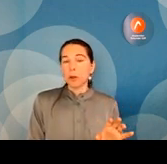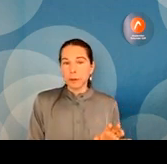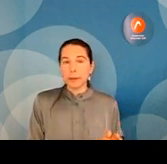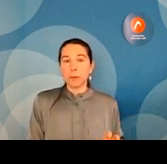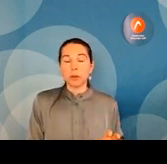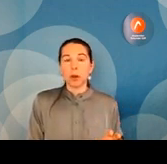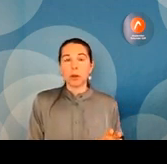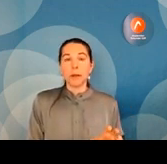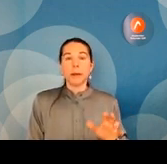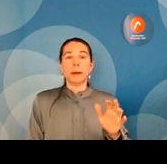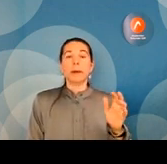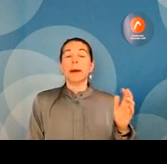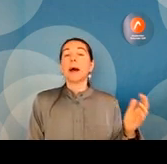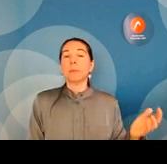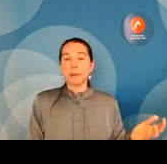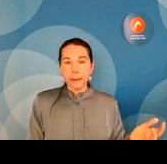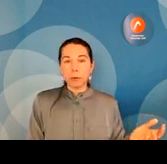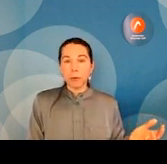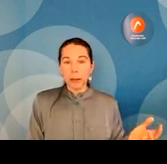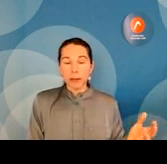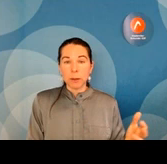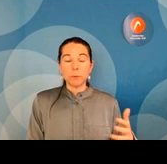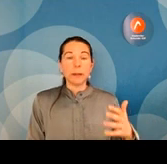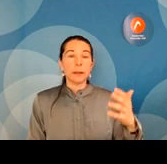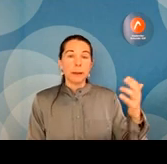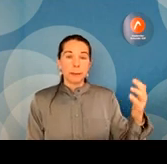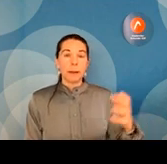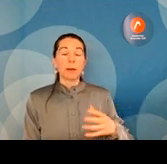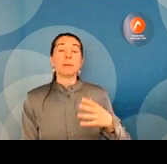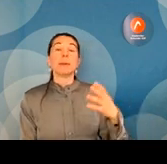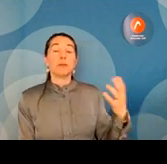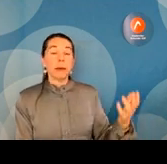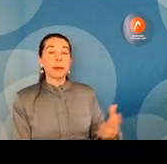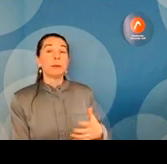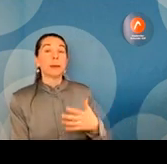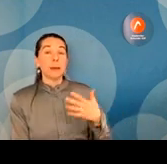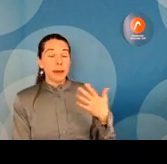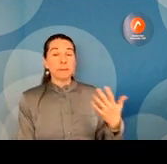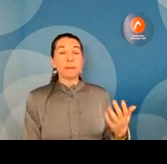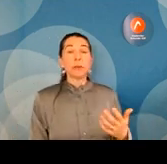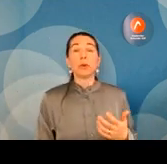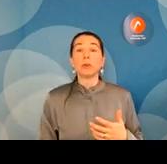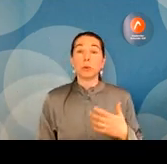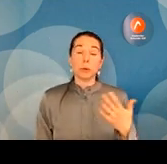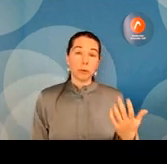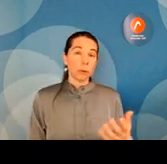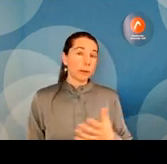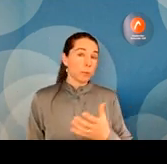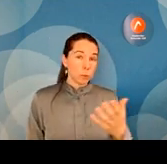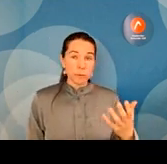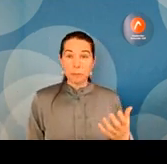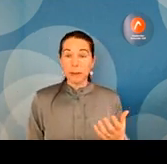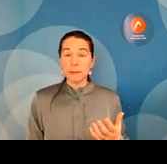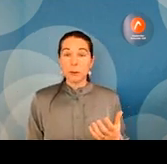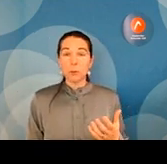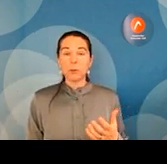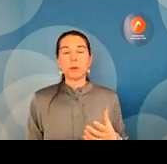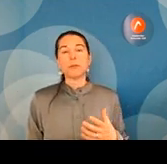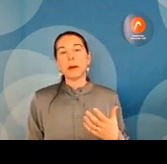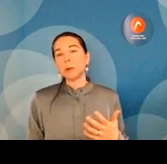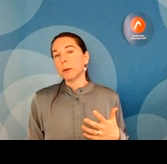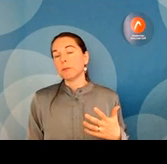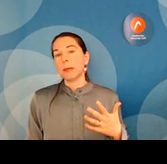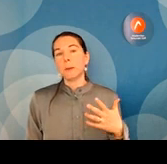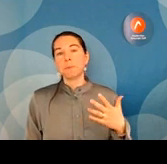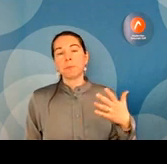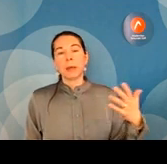liksom statiskt antal arbetstillfällen utan arbetstillfällen ändras ju också utifrån liksom hur samhället ser ut. Så